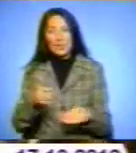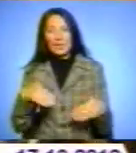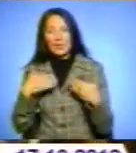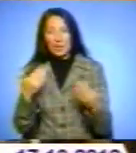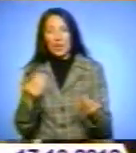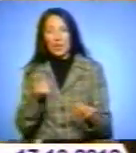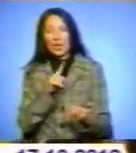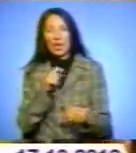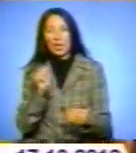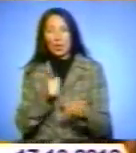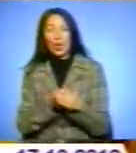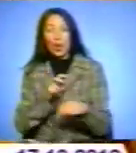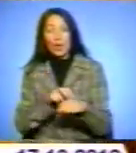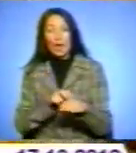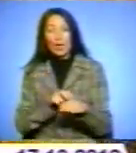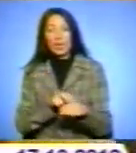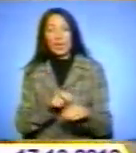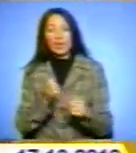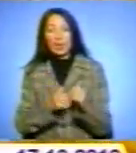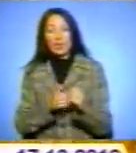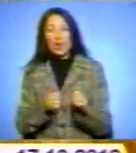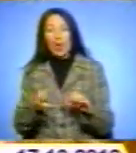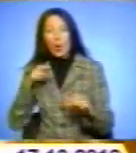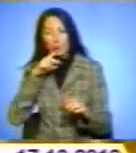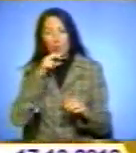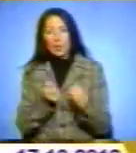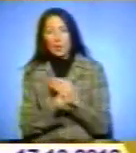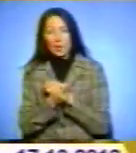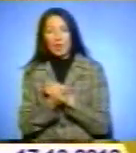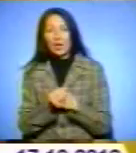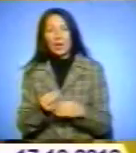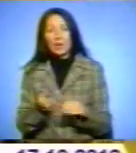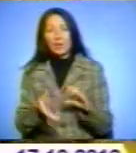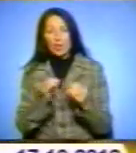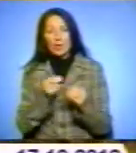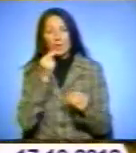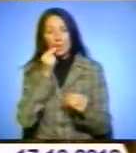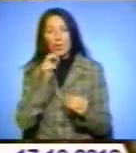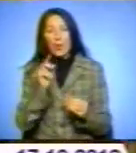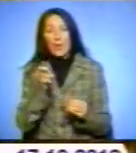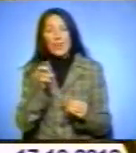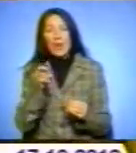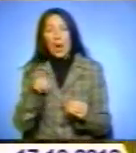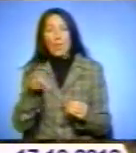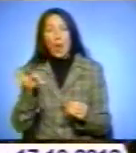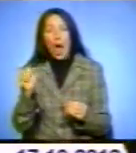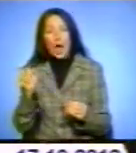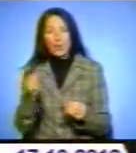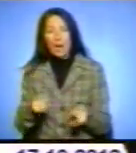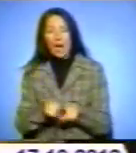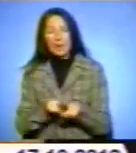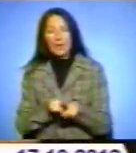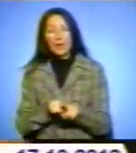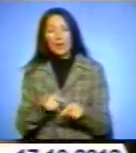медичною допомогою. Найчастіше отруєння виникає внаслідок споживання блідної поганки, хоча реєструються випадки, що пов'язані із вживанням